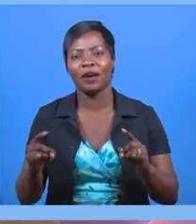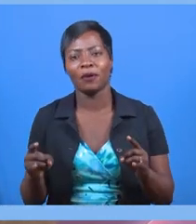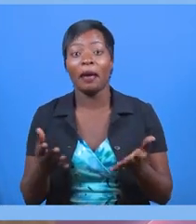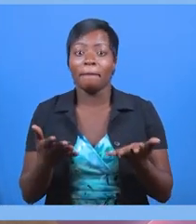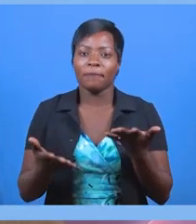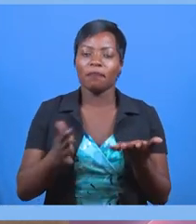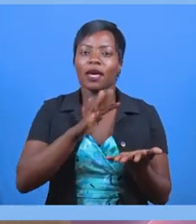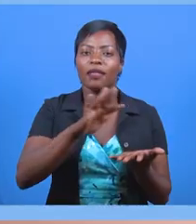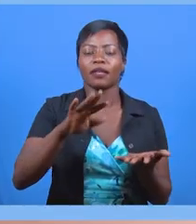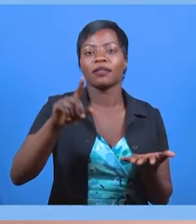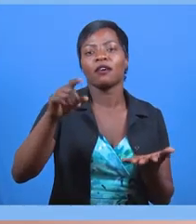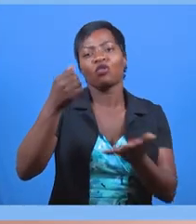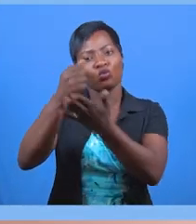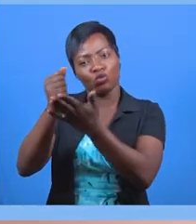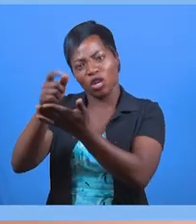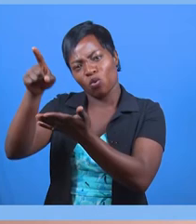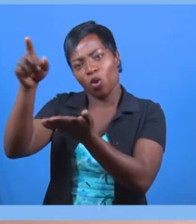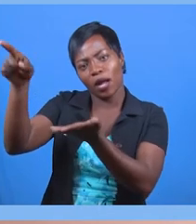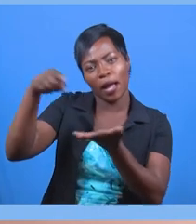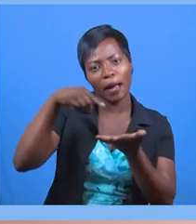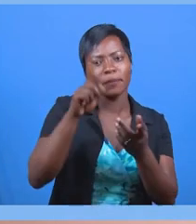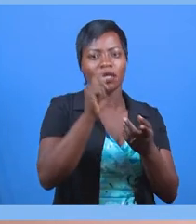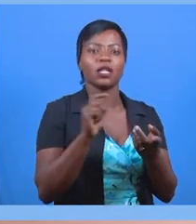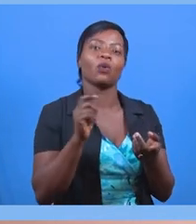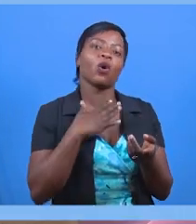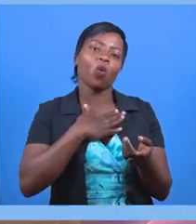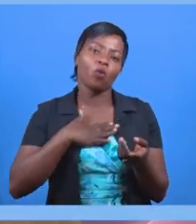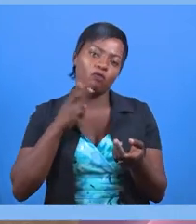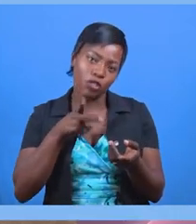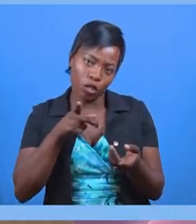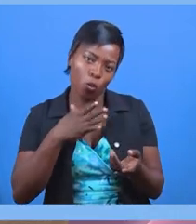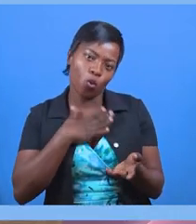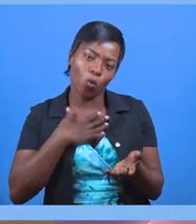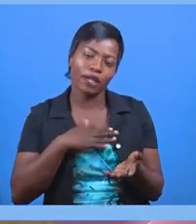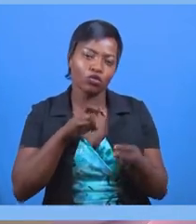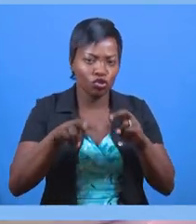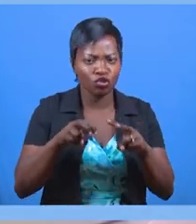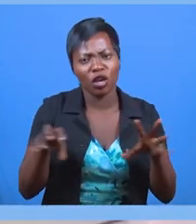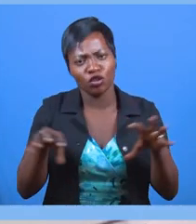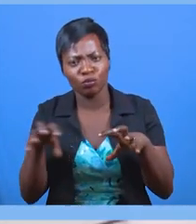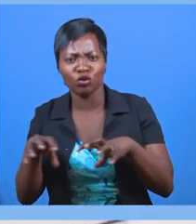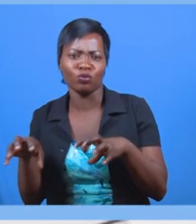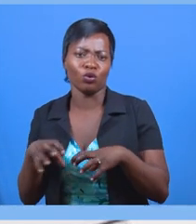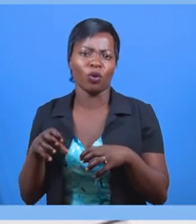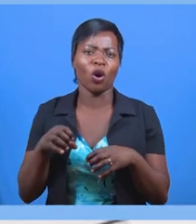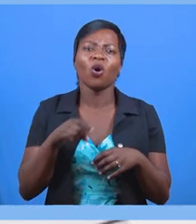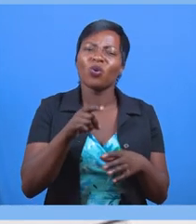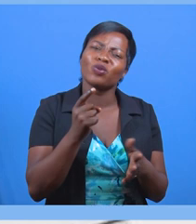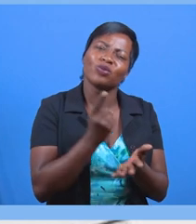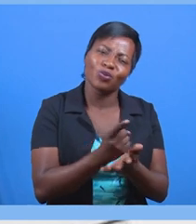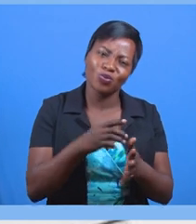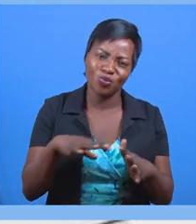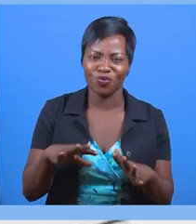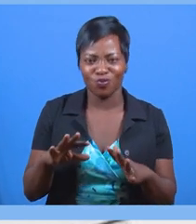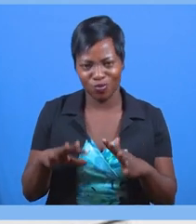basa azoriwana. Kana mwana chaiye ari kumwa mukaka anorumuka wani. Saka newo rumuka. rumuka ukurewo